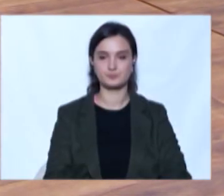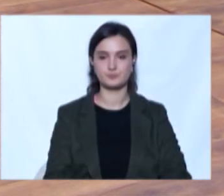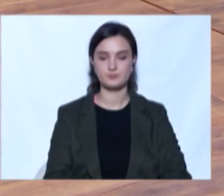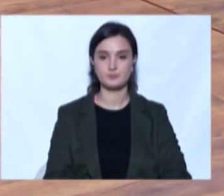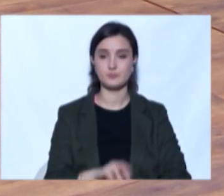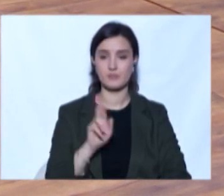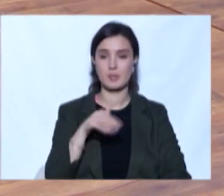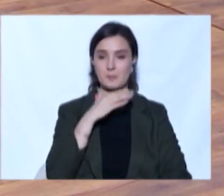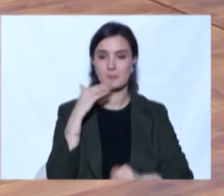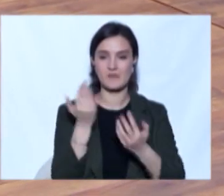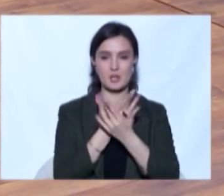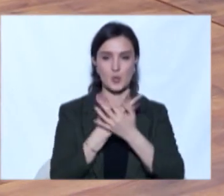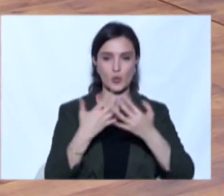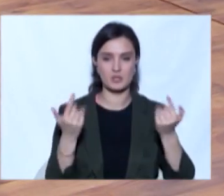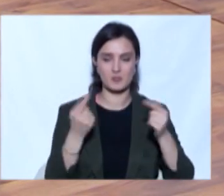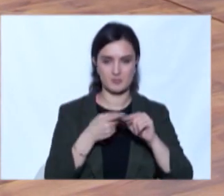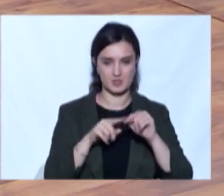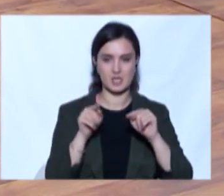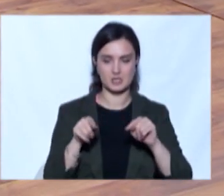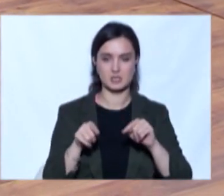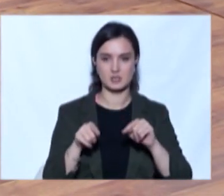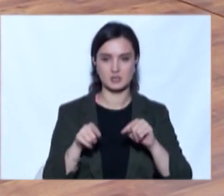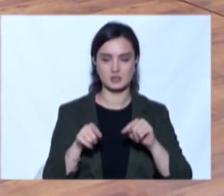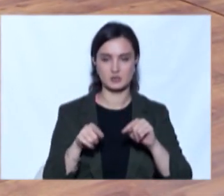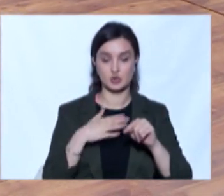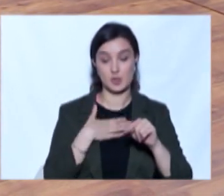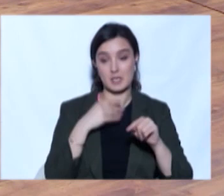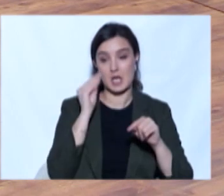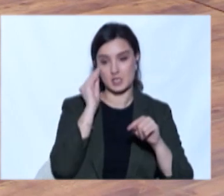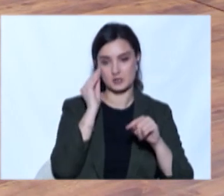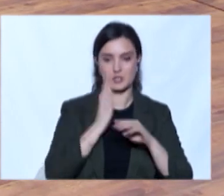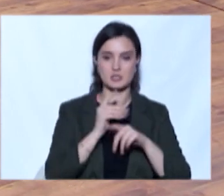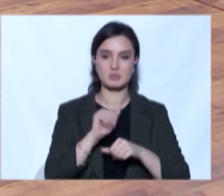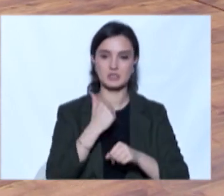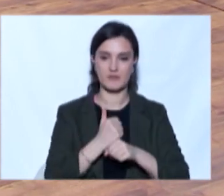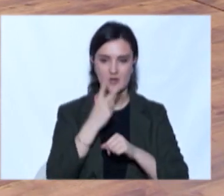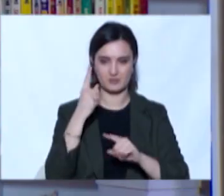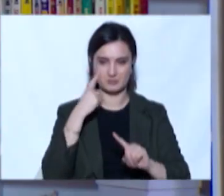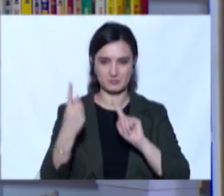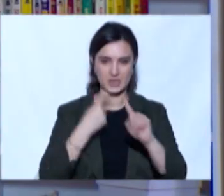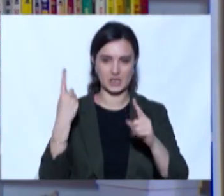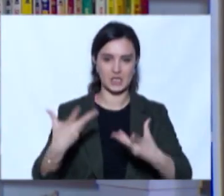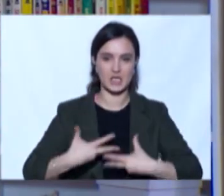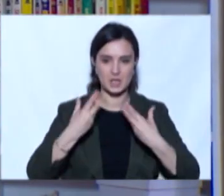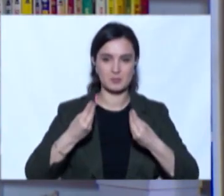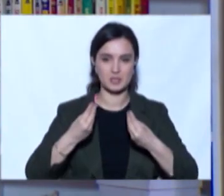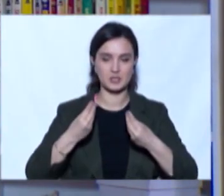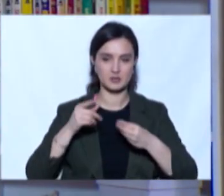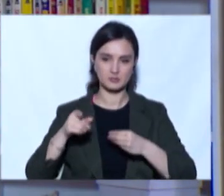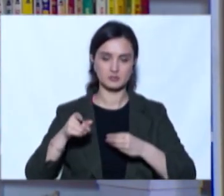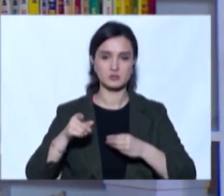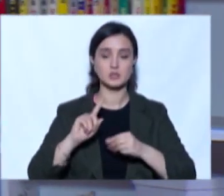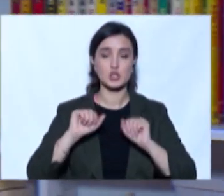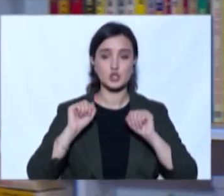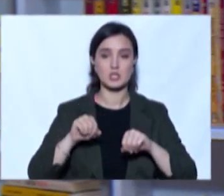ეს მრავალფეროვნება ქმნის, არ ჩემი აზრით, არის მთავარი ხიბლი და შესანიშნაობა,